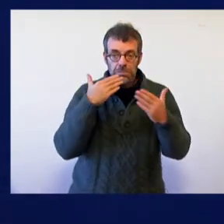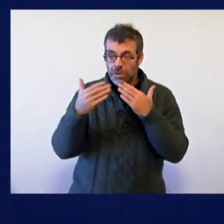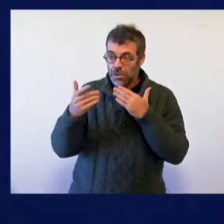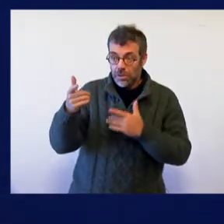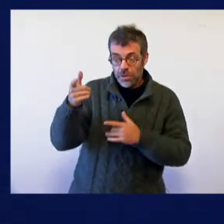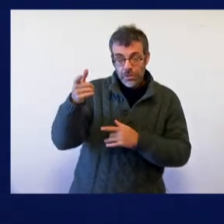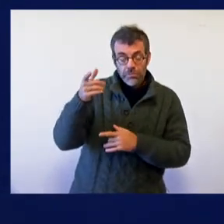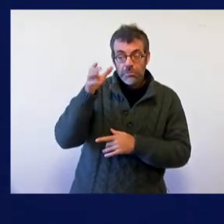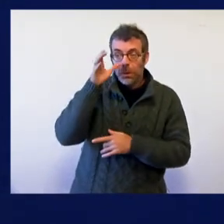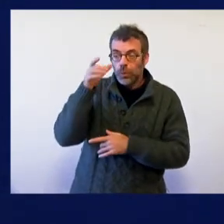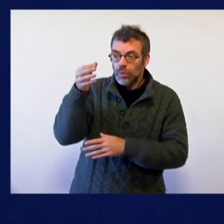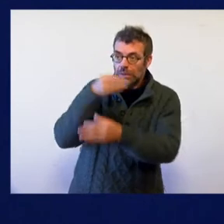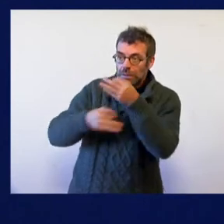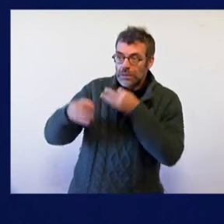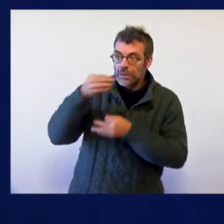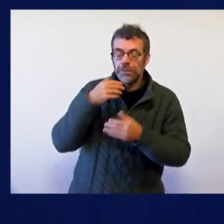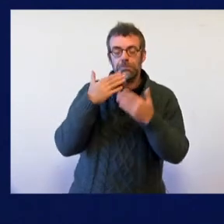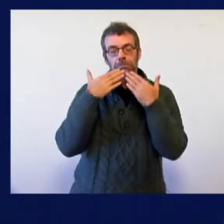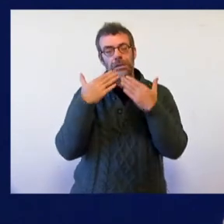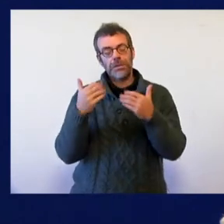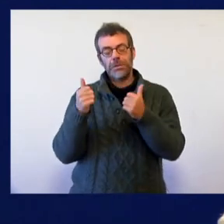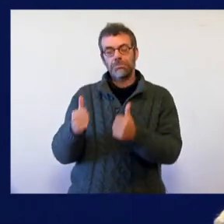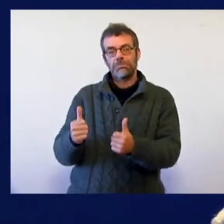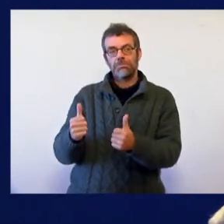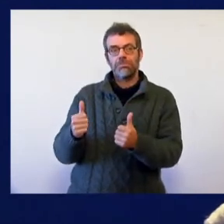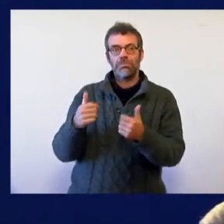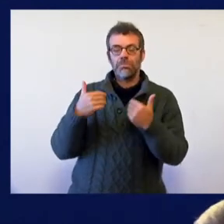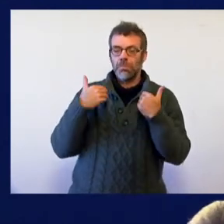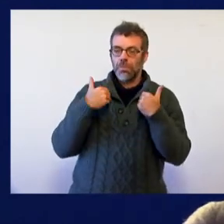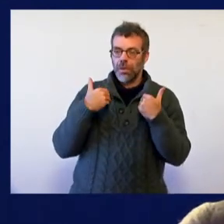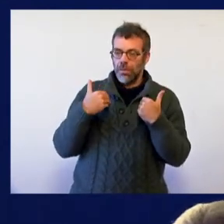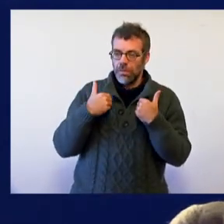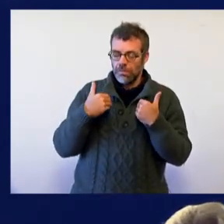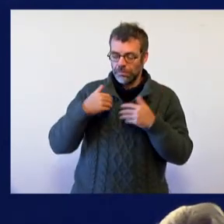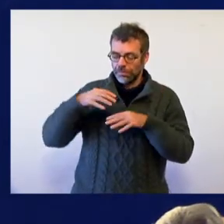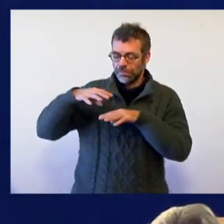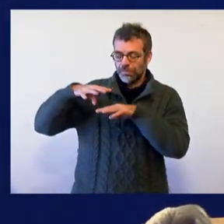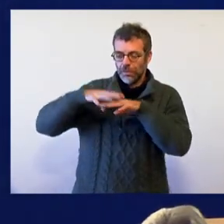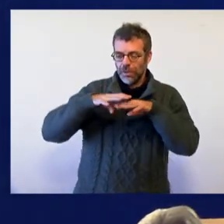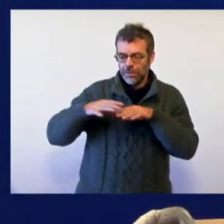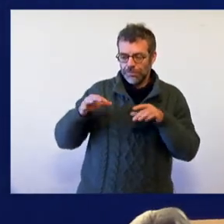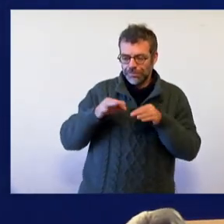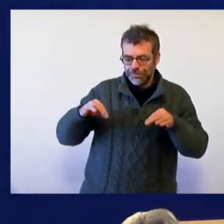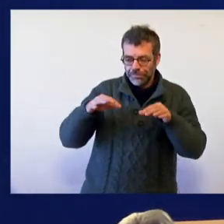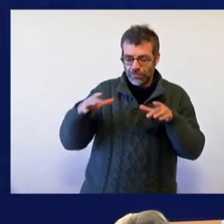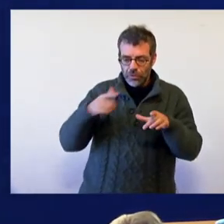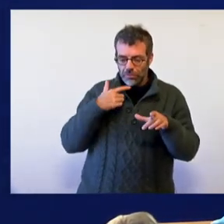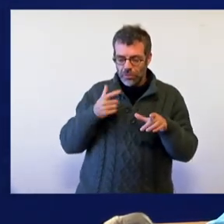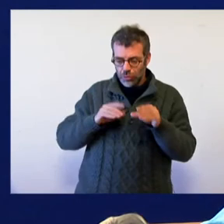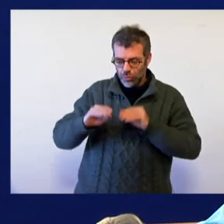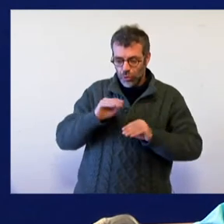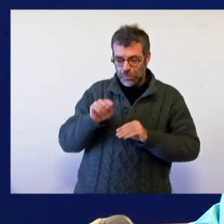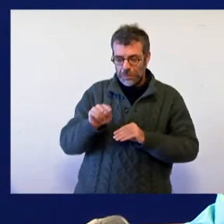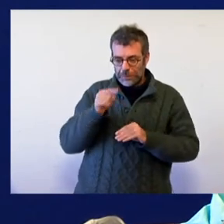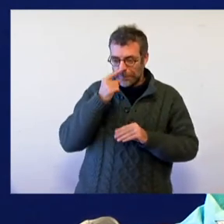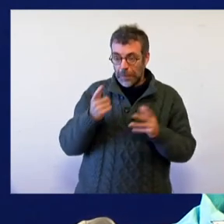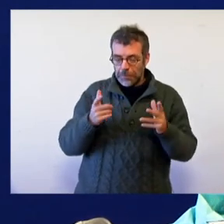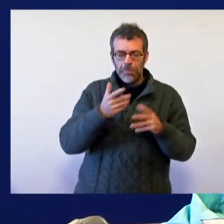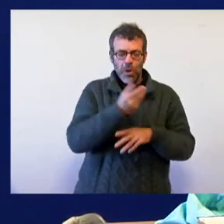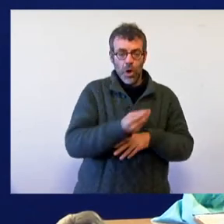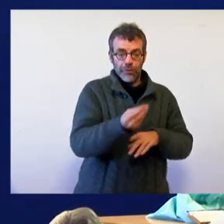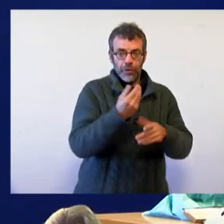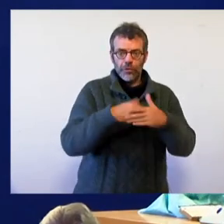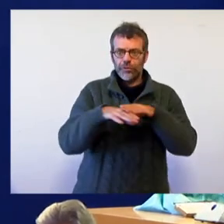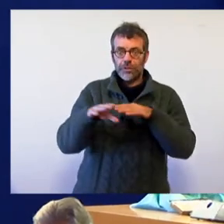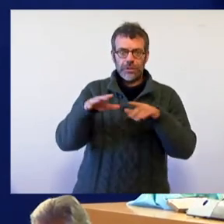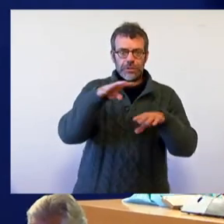suis évidemment ravie, parce que ça fait aussi partie de ma circonscription, mais surtout pour les habitants de Tournesy qui souffraient depuis très longtemps de devoir se